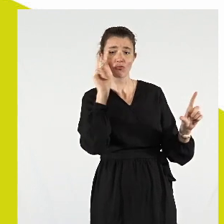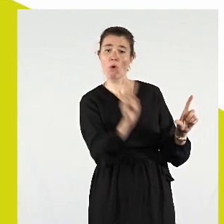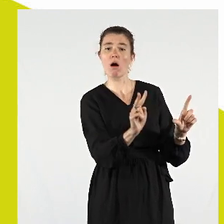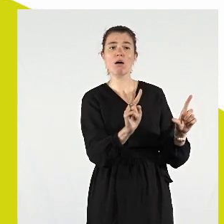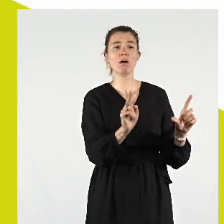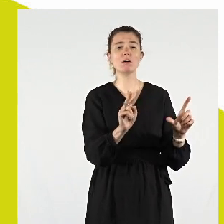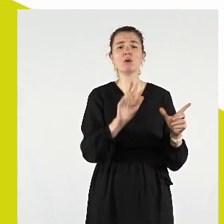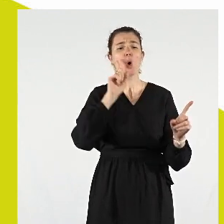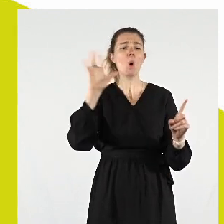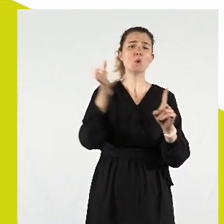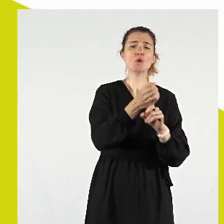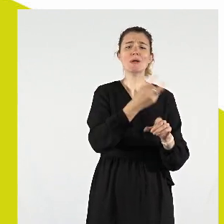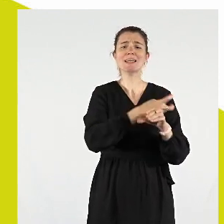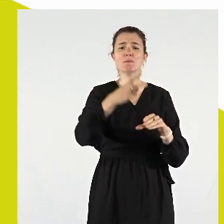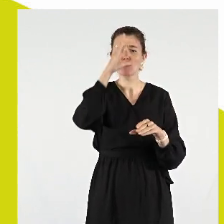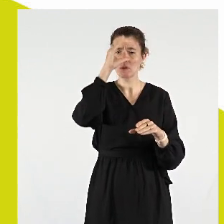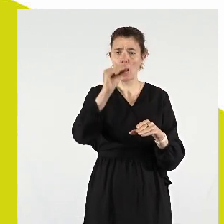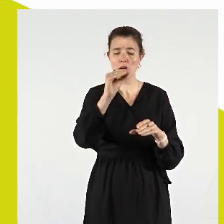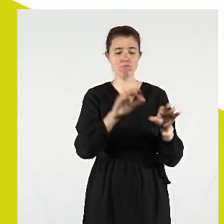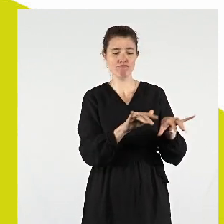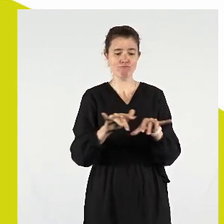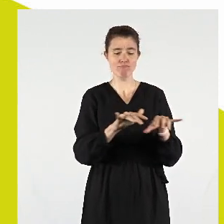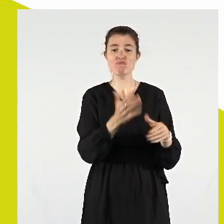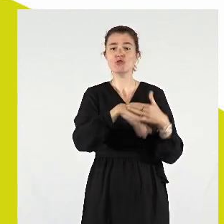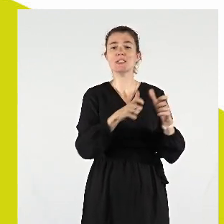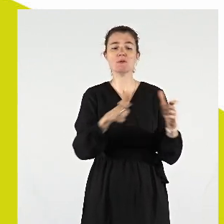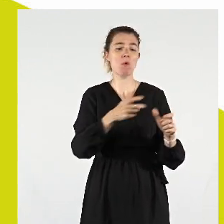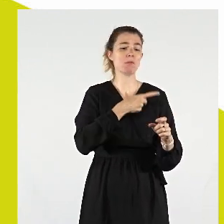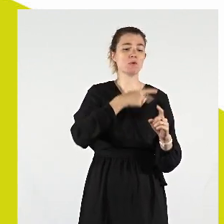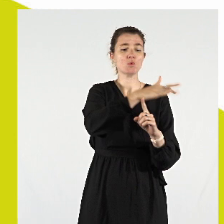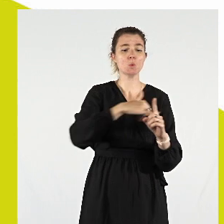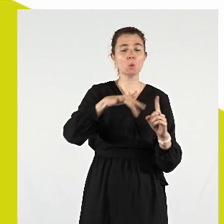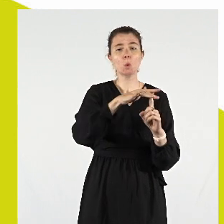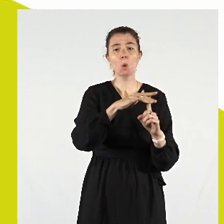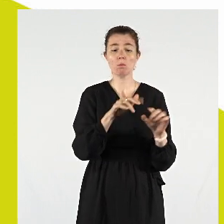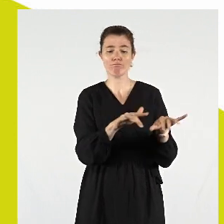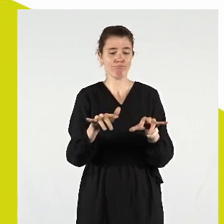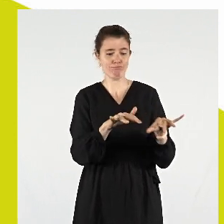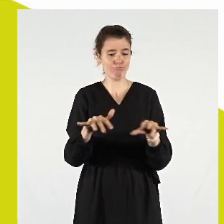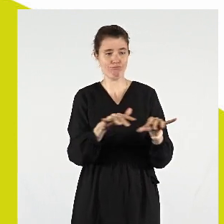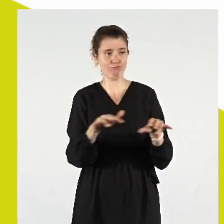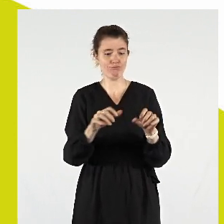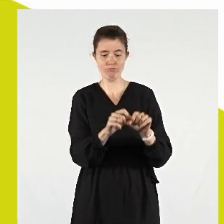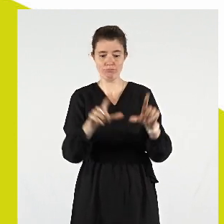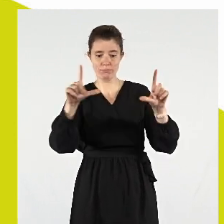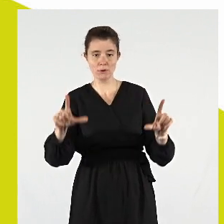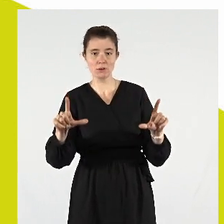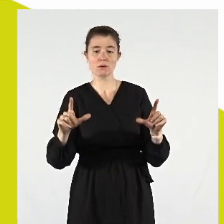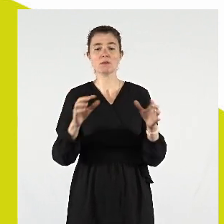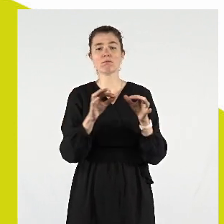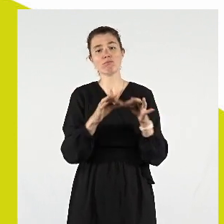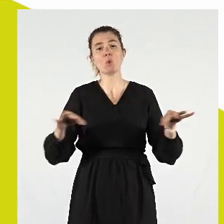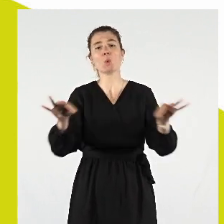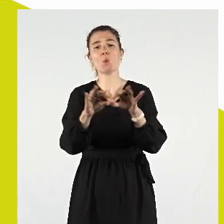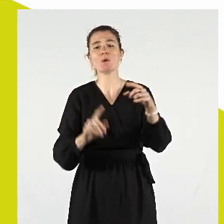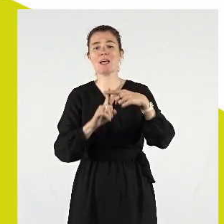risques professionnels, établissements médico-sociaux sur votre moteur de recherche avec Cour des comptes et vous trouverez tous ces